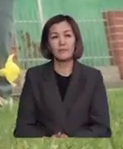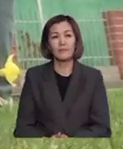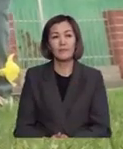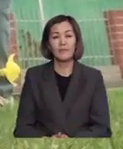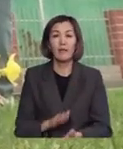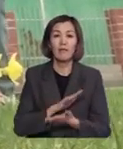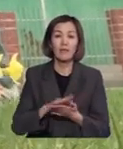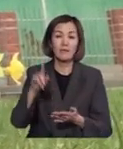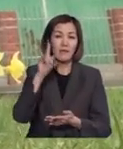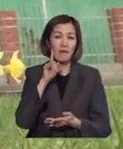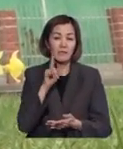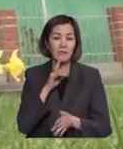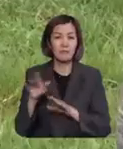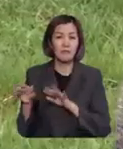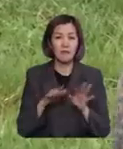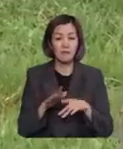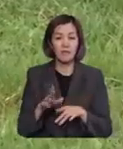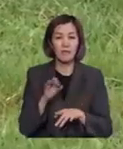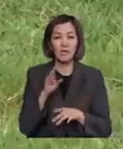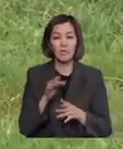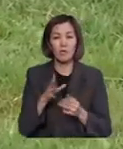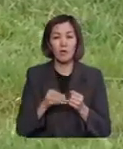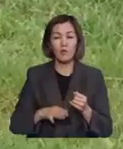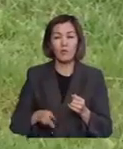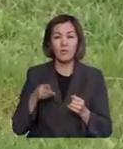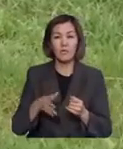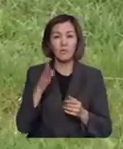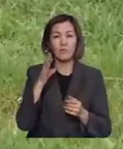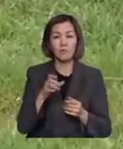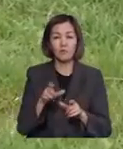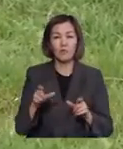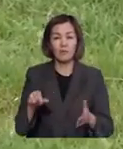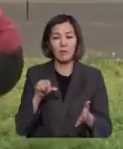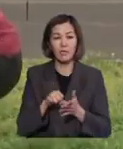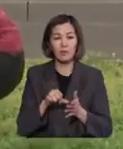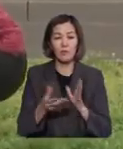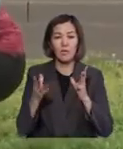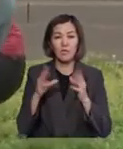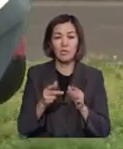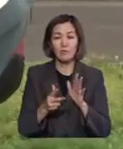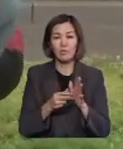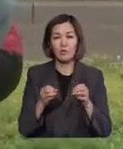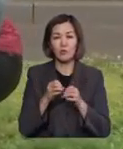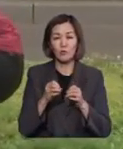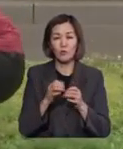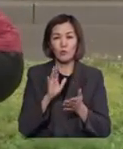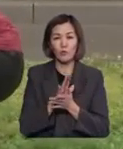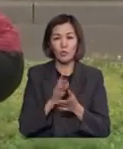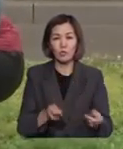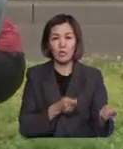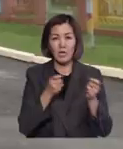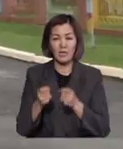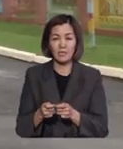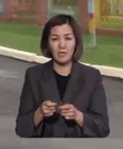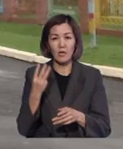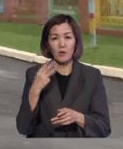Таза Қазақстан экологиялық акциясы аясында Кербұлақ ауданында 2500-ге жуық адамның қатысуымен жалпы 810 тонна қоқыс сыртқа шығарылды.